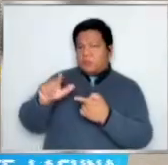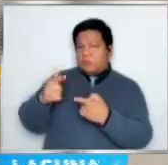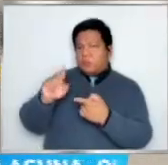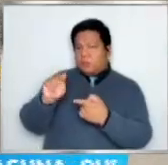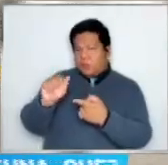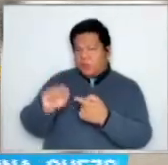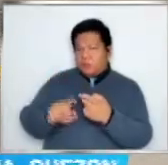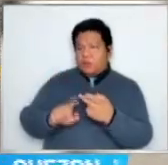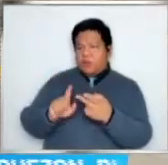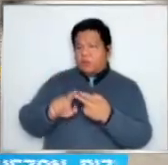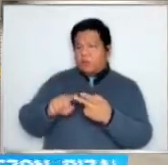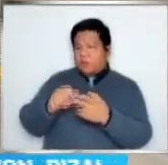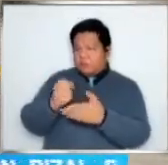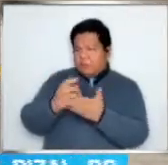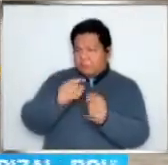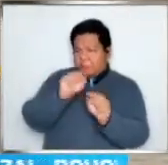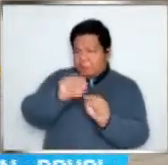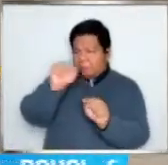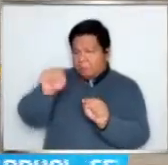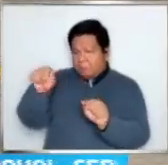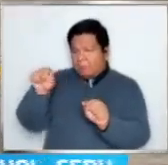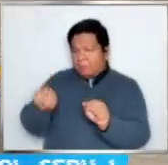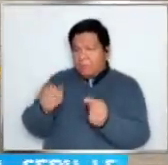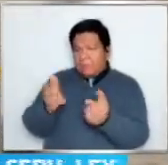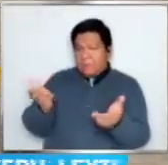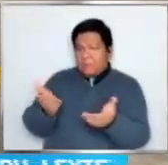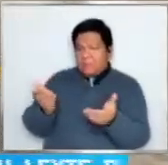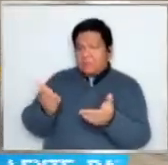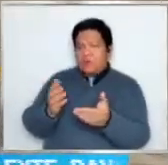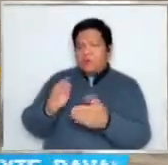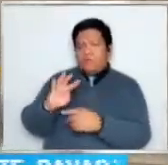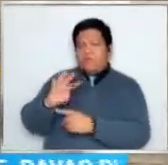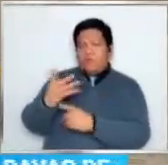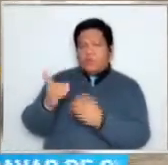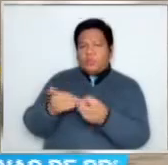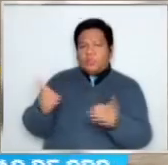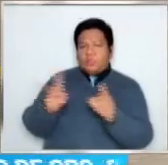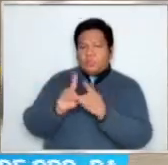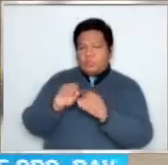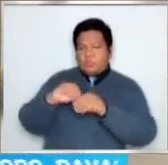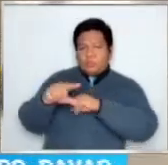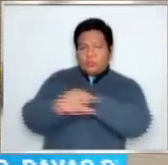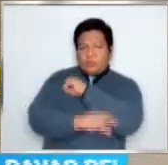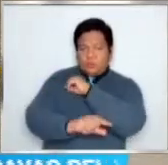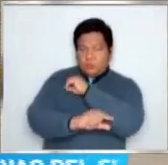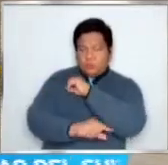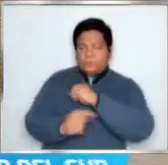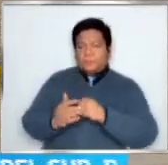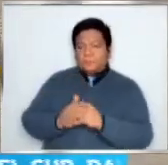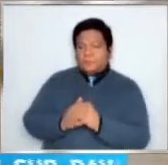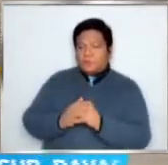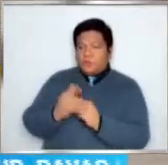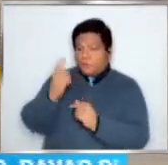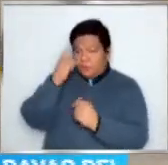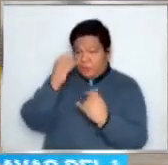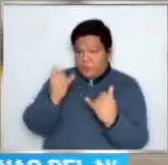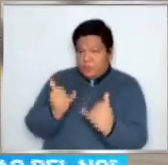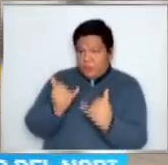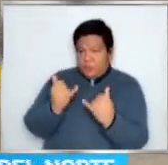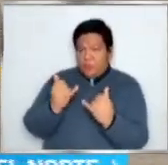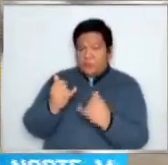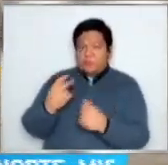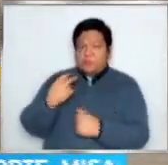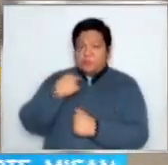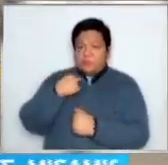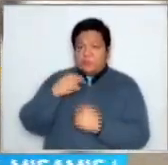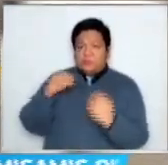area dito pa rin sa may 4th District ng Quezon Province. Sa ngayon ay hindi madaanan yung National Highway